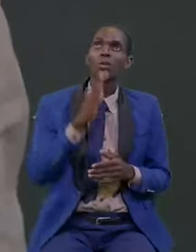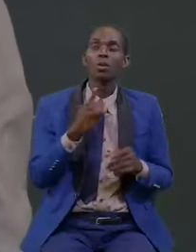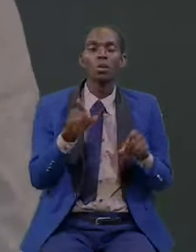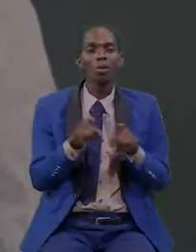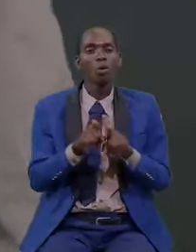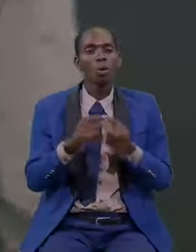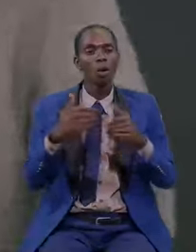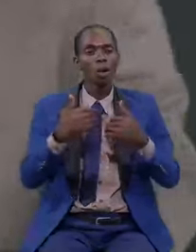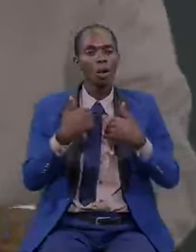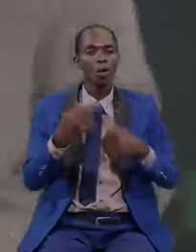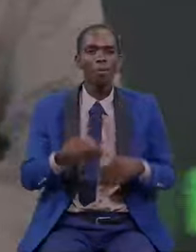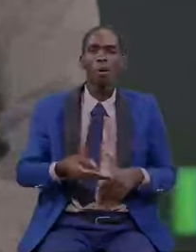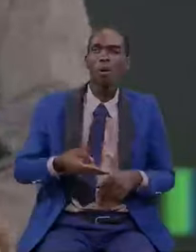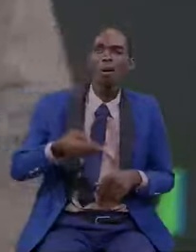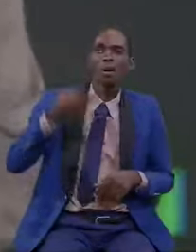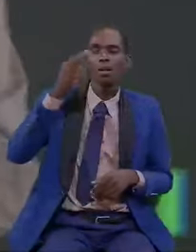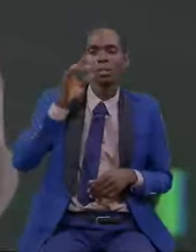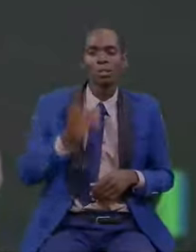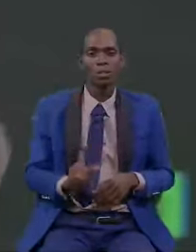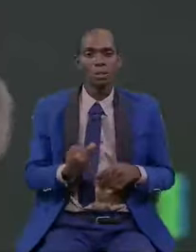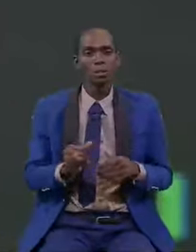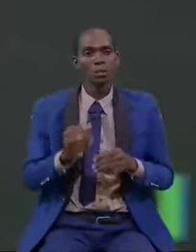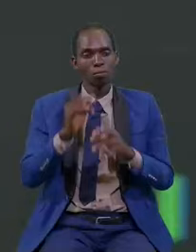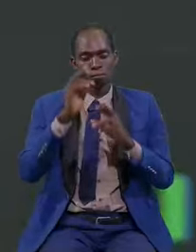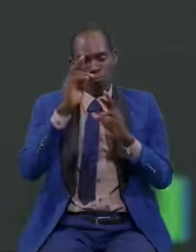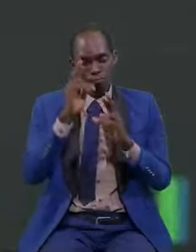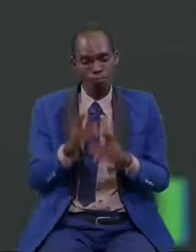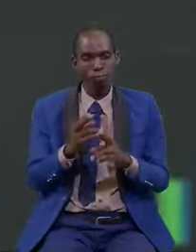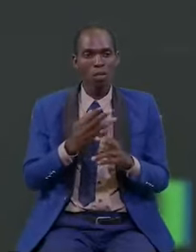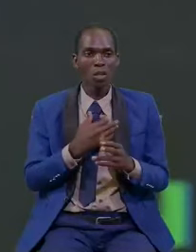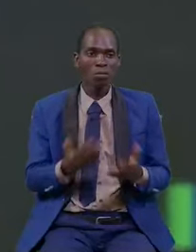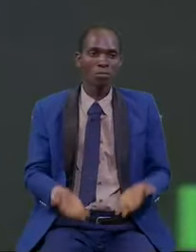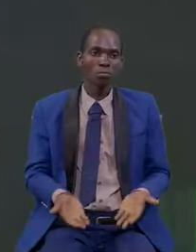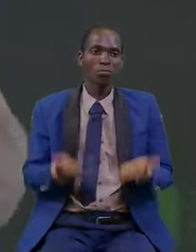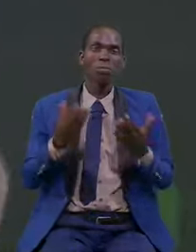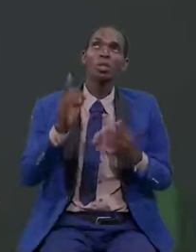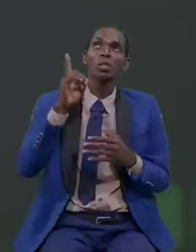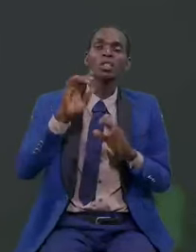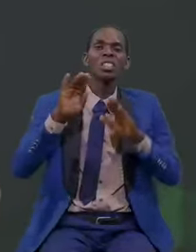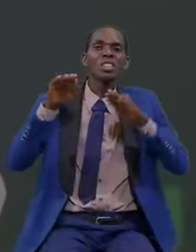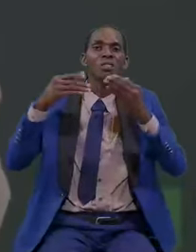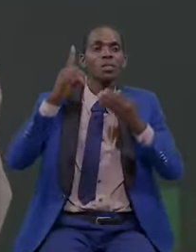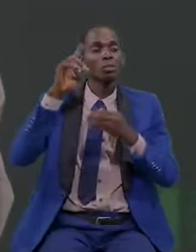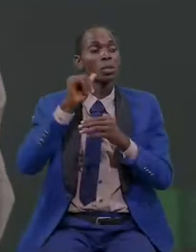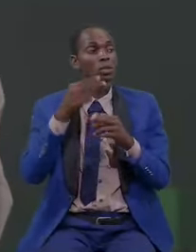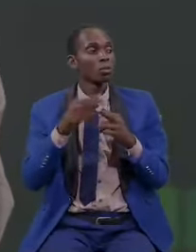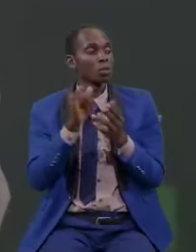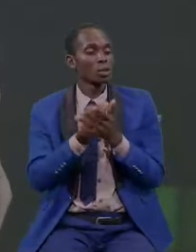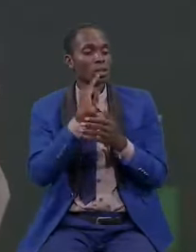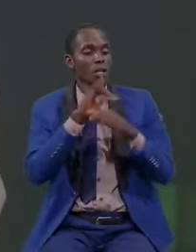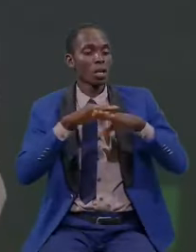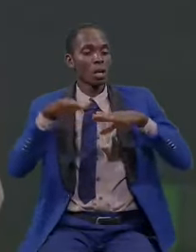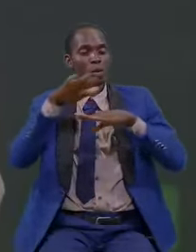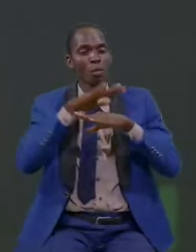l'a souverainement élevé et lui a donné le nom qui est au-dessus de tout